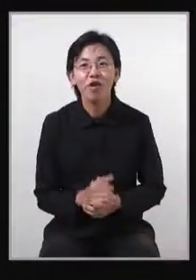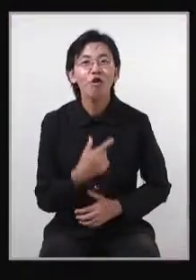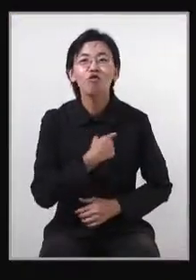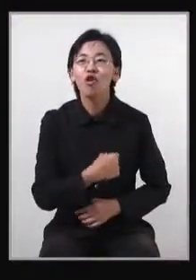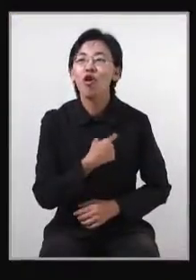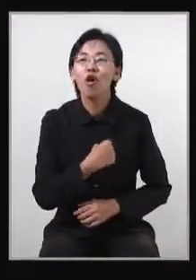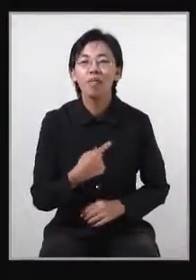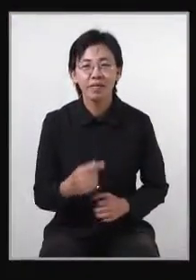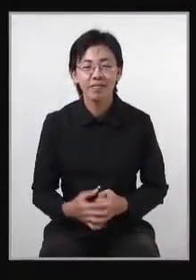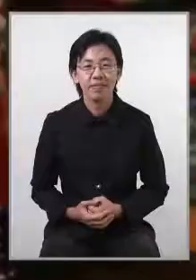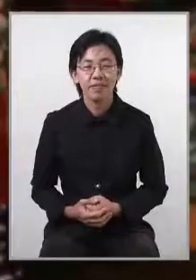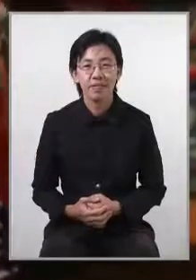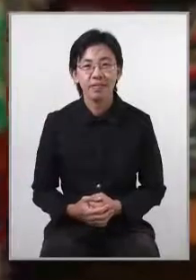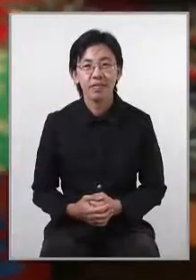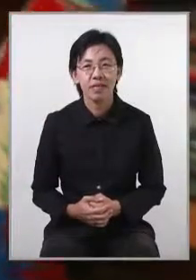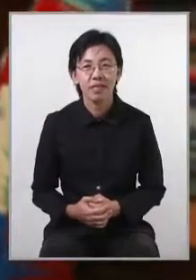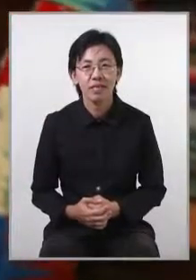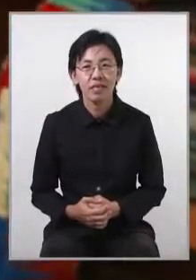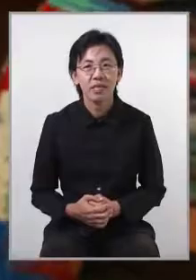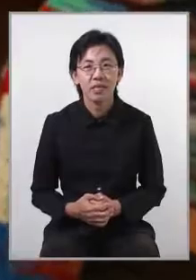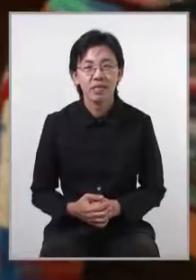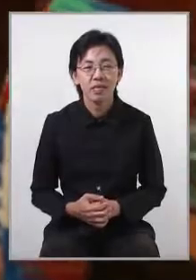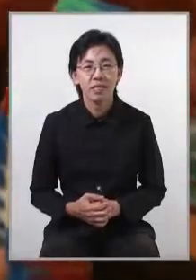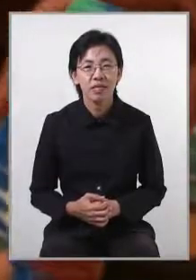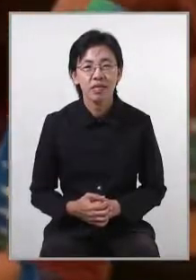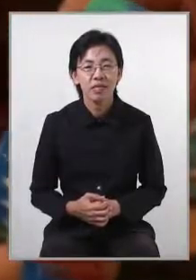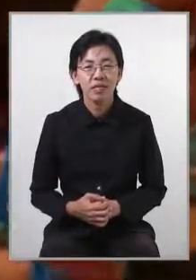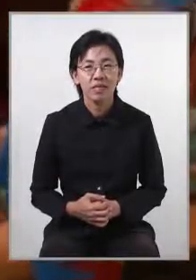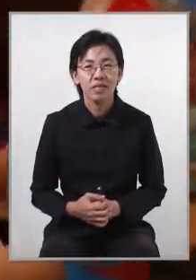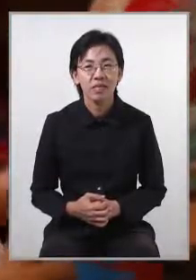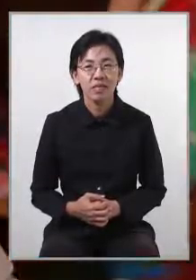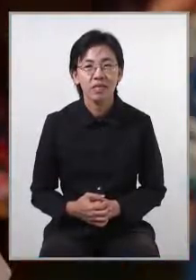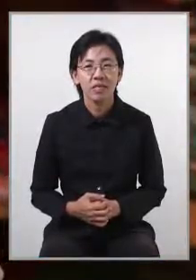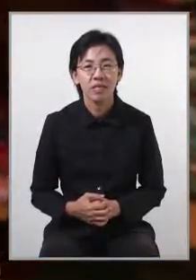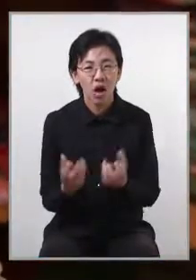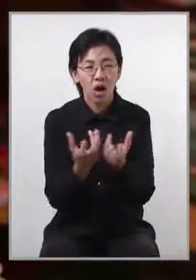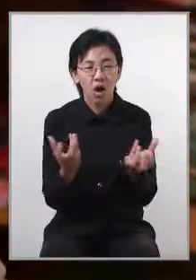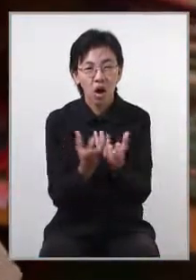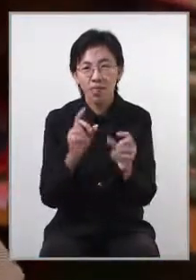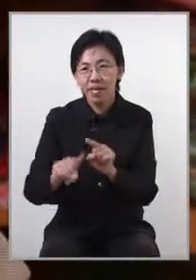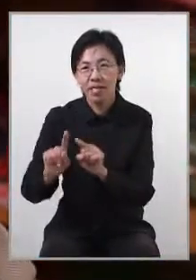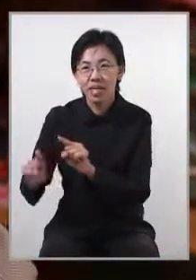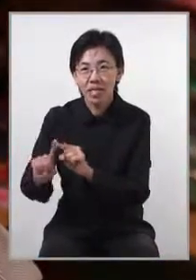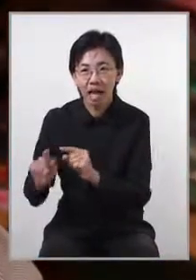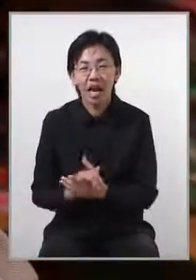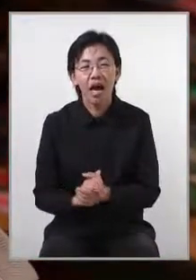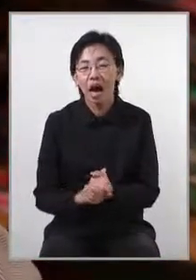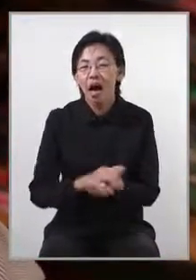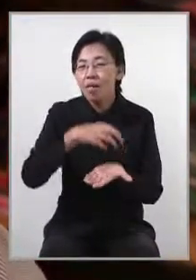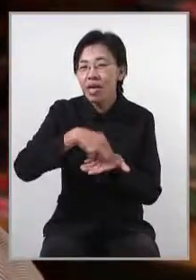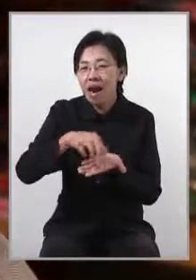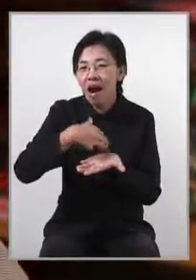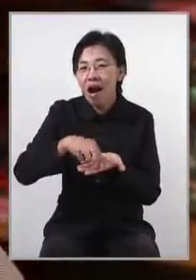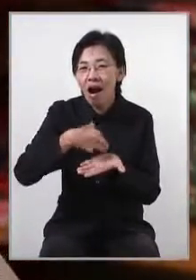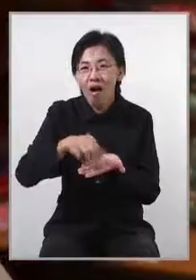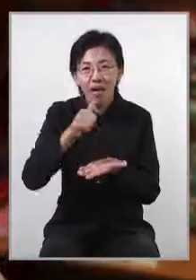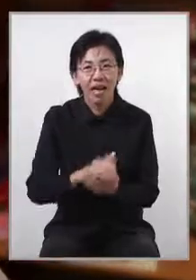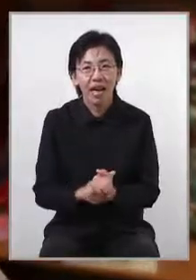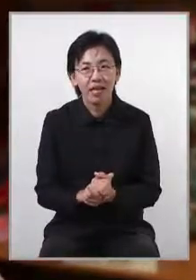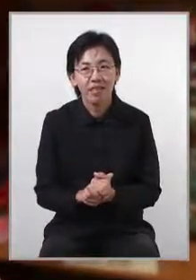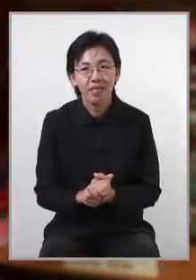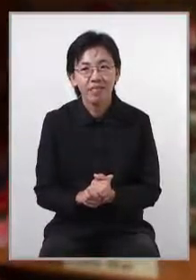เสน่ห์อย่างหนึ่งเนี่ยก็คือสินค้าทุกชิ้นเนี่ยมีเรื่องเล่านะมี